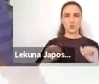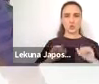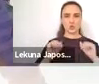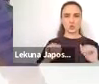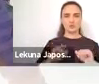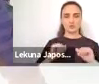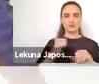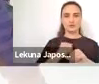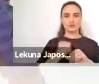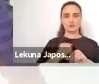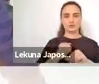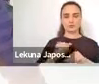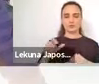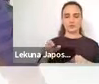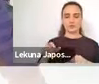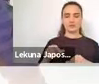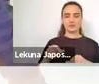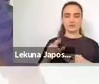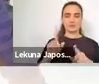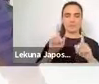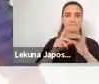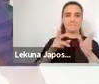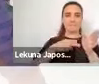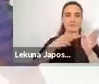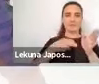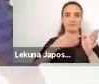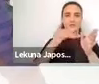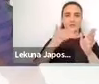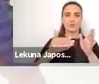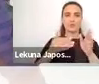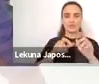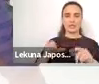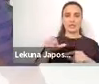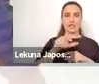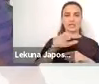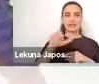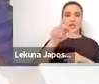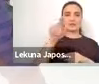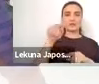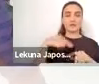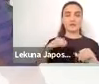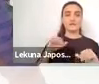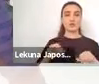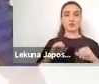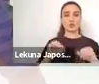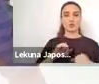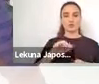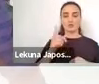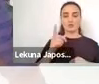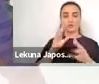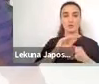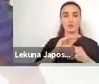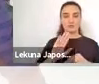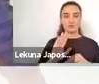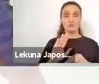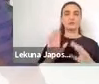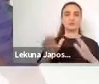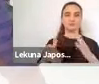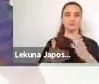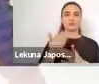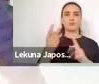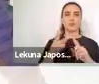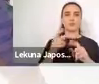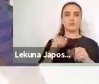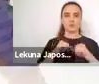ავაწყო ლიანდაგი, არ გამომივიდა ერთხელ. მე ვიწყებ თავიდან, ხო? არ გამომივიდა მეორედ.